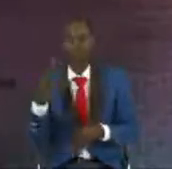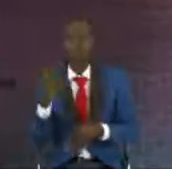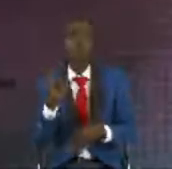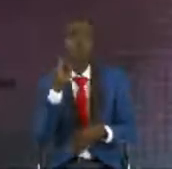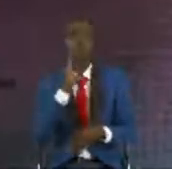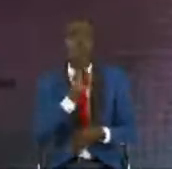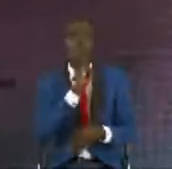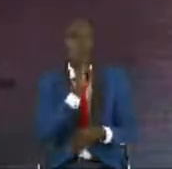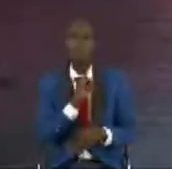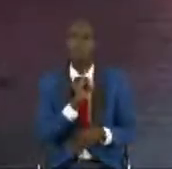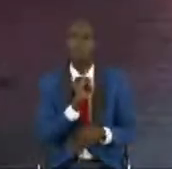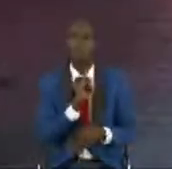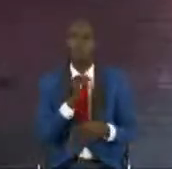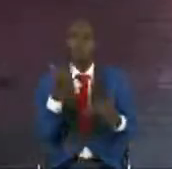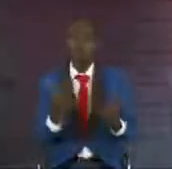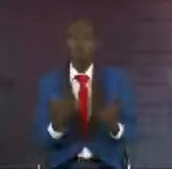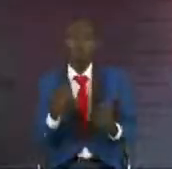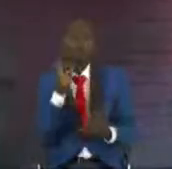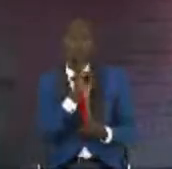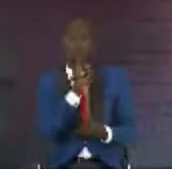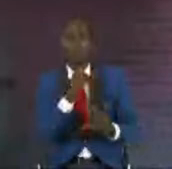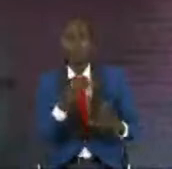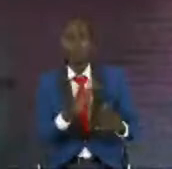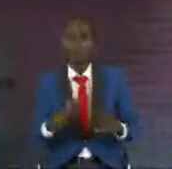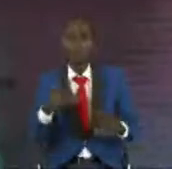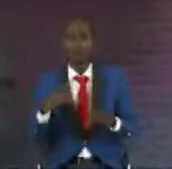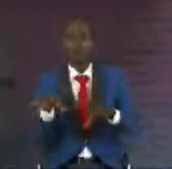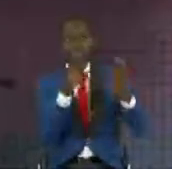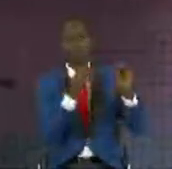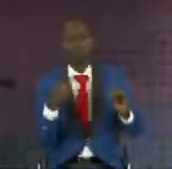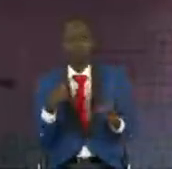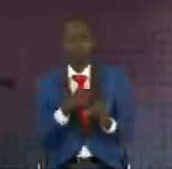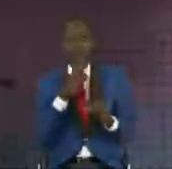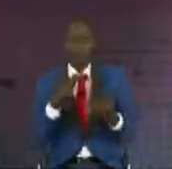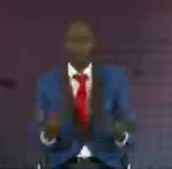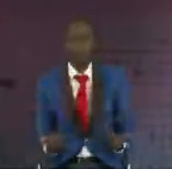Exode 6, le verset 6. Ils sont déjà partis. C'est nous qui sommes là maintenant.